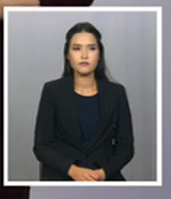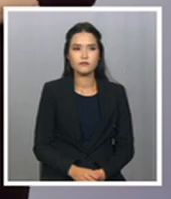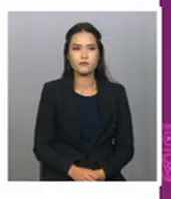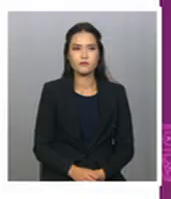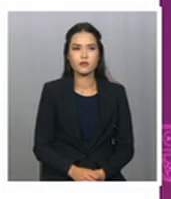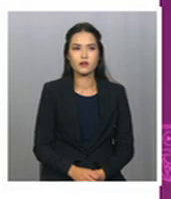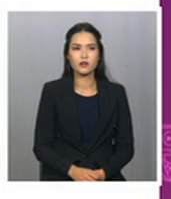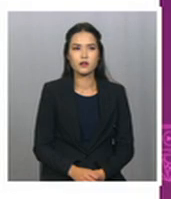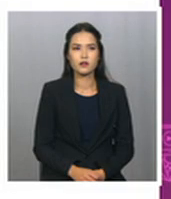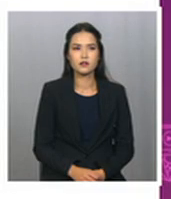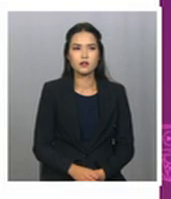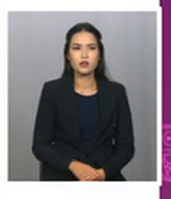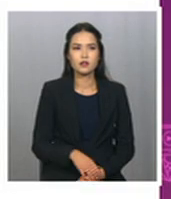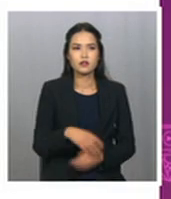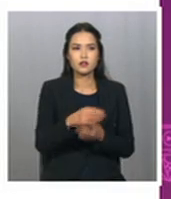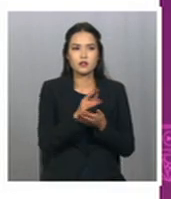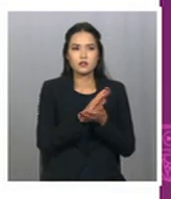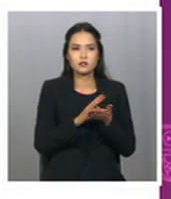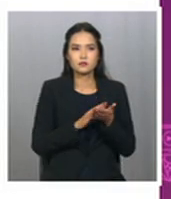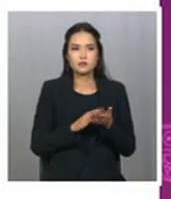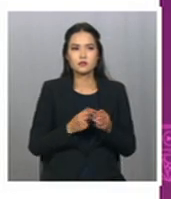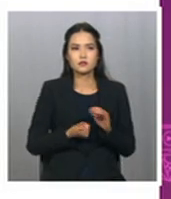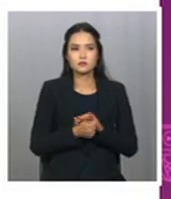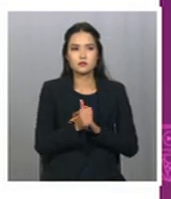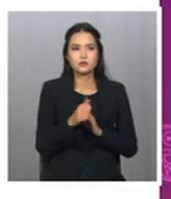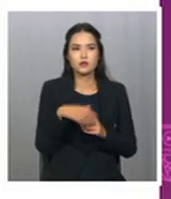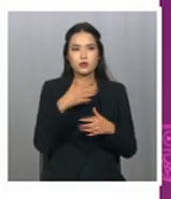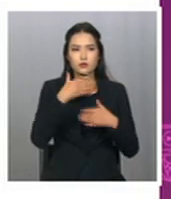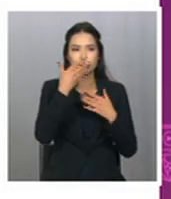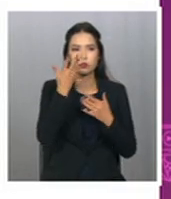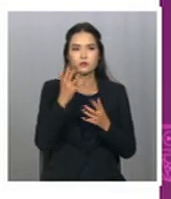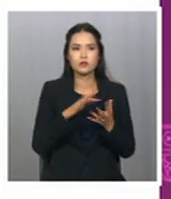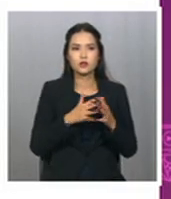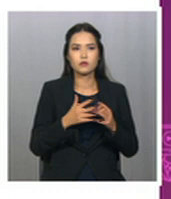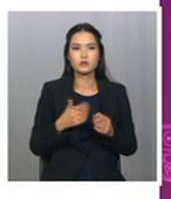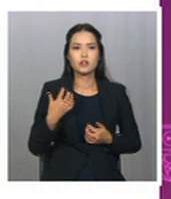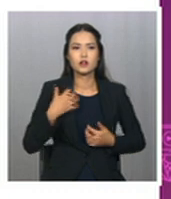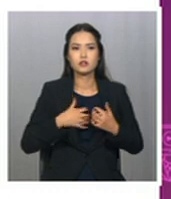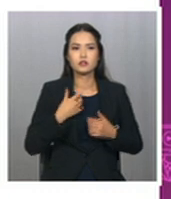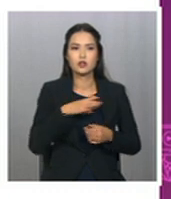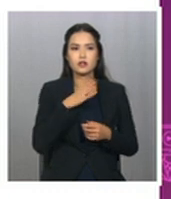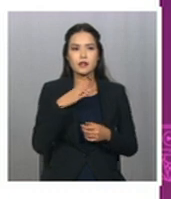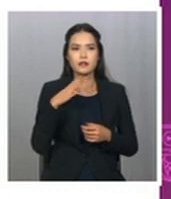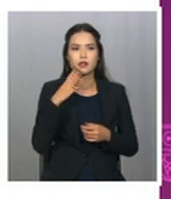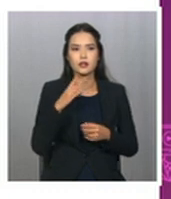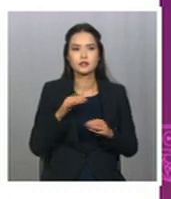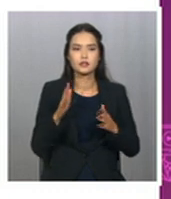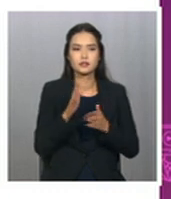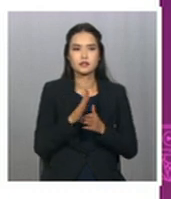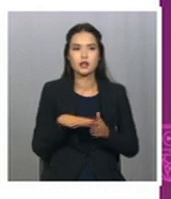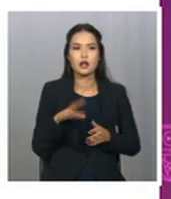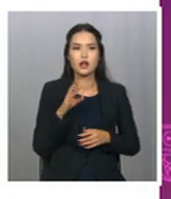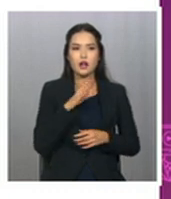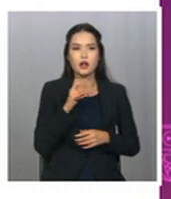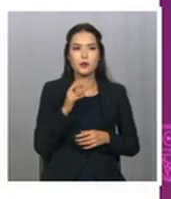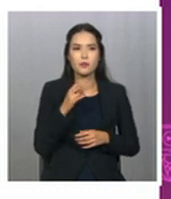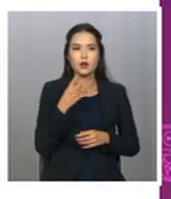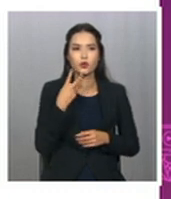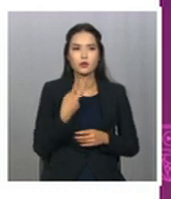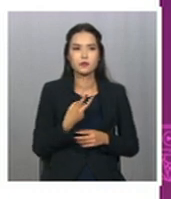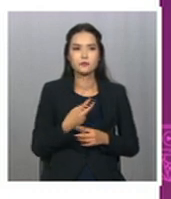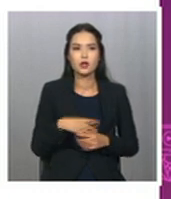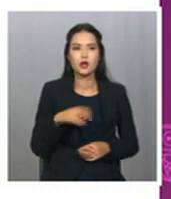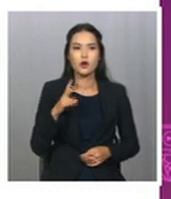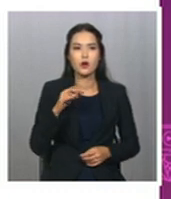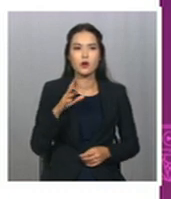Пікір. Шығарма басында оқуынан ауылына асыққан, аналарына еркелеген бала Абайды көреміз. Қодар